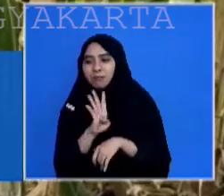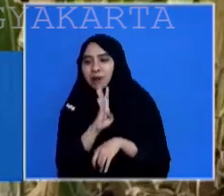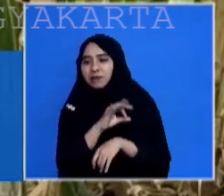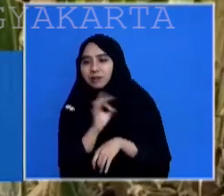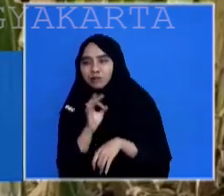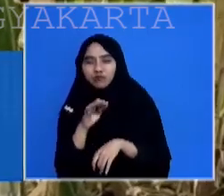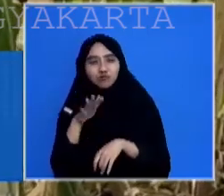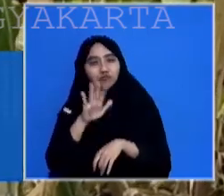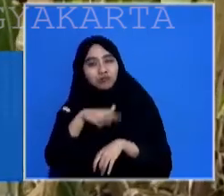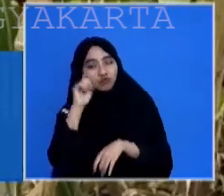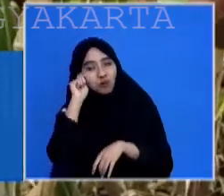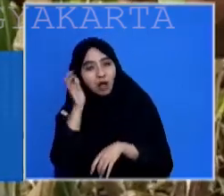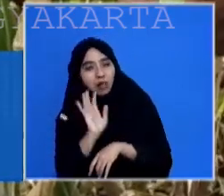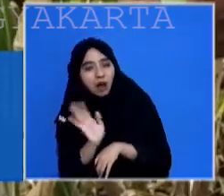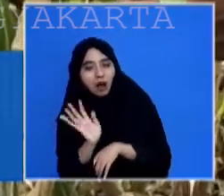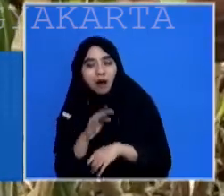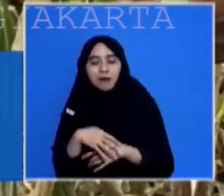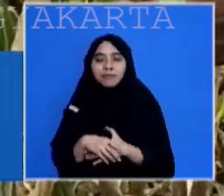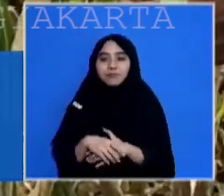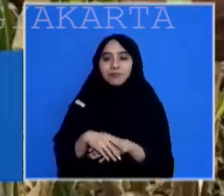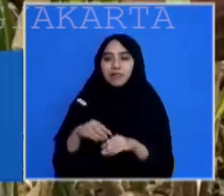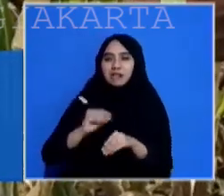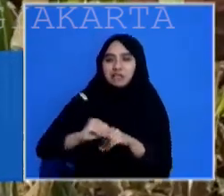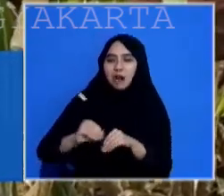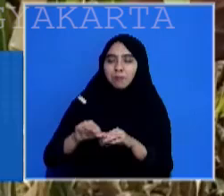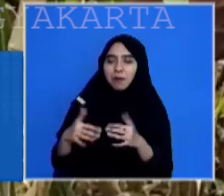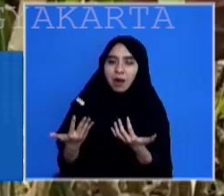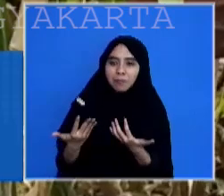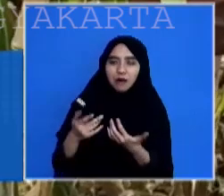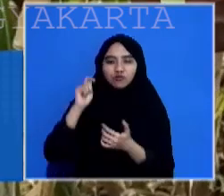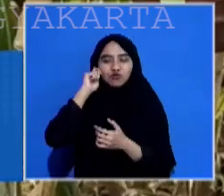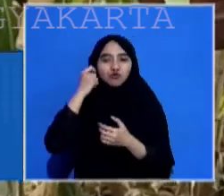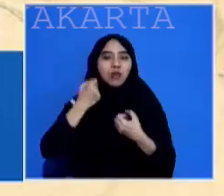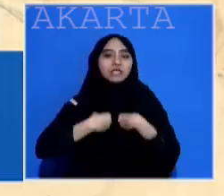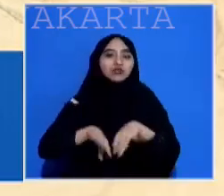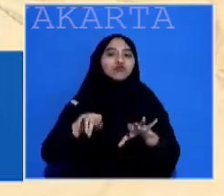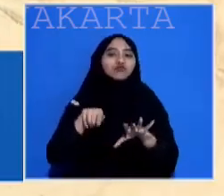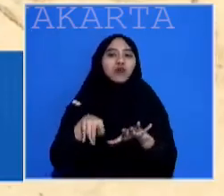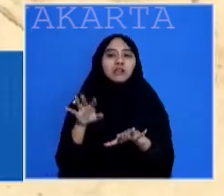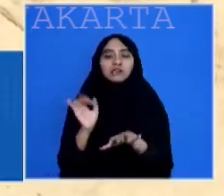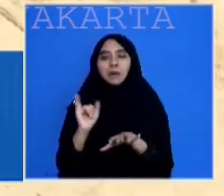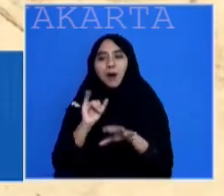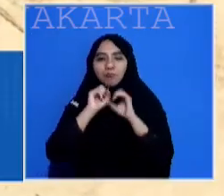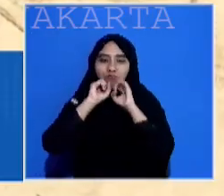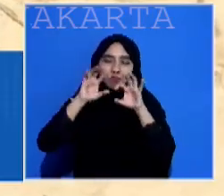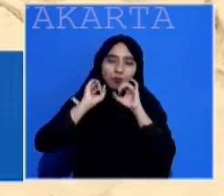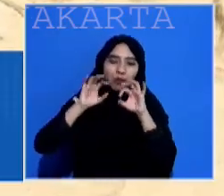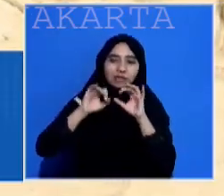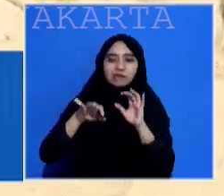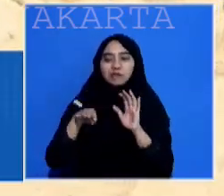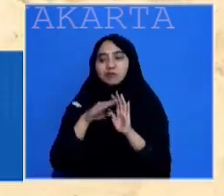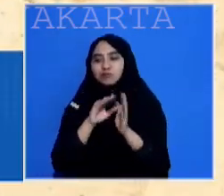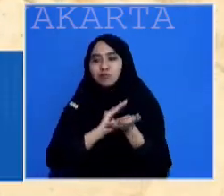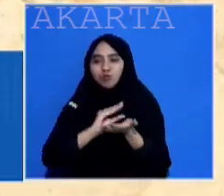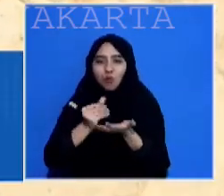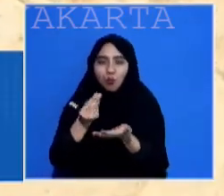kesulitan apa, Pak, yang dihadapi petani sorghum, Pak? Kesulitan bermasalah pemasaran dan permodalan. Sawetawis menika Slamet Riyadi, sawenehe